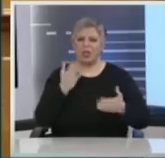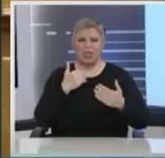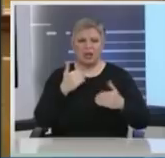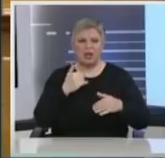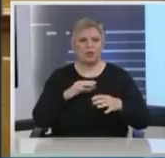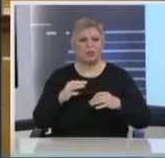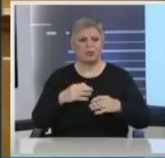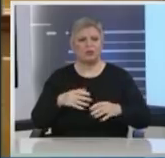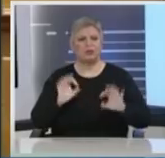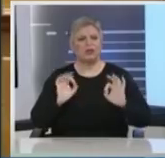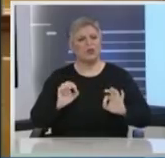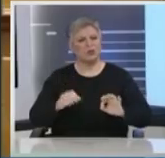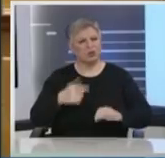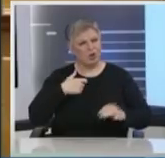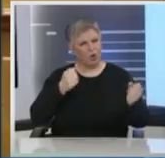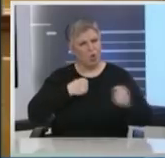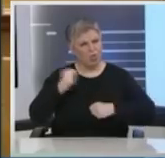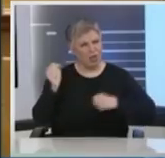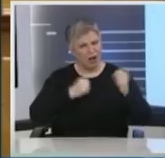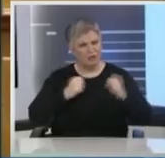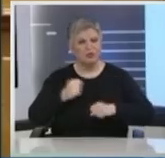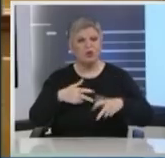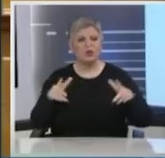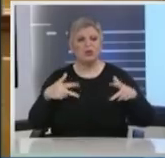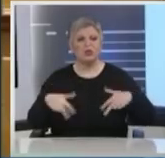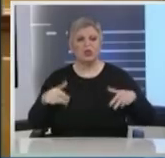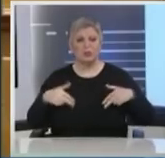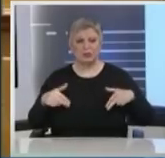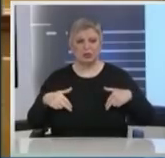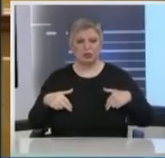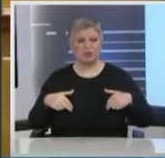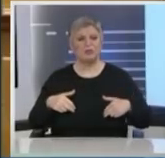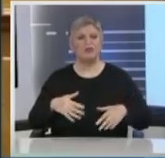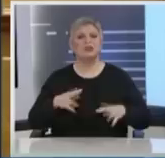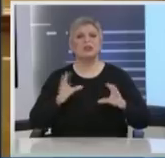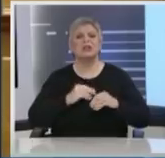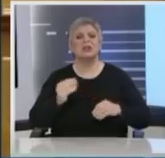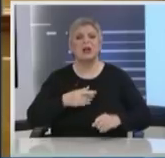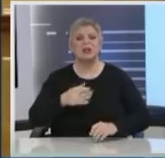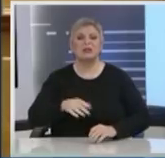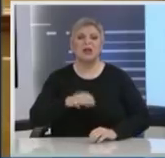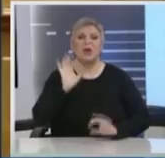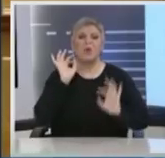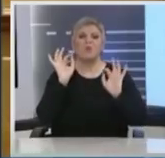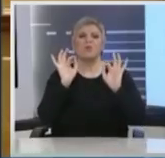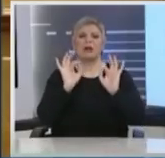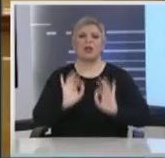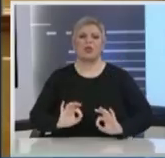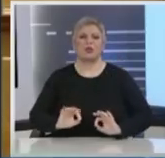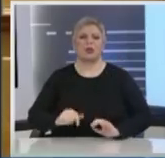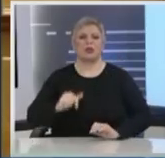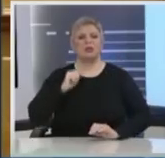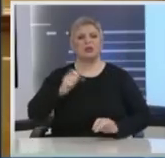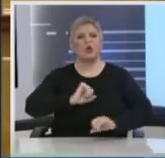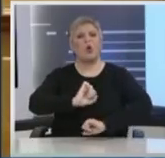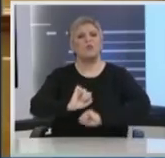Βεβαίως και διαφωνώ με την κυβέρνηση και τους χειρισμούς. Το έχω πει δημόσιο θέμα του ονόματος της Μακεδονίας. Και θα κάνω τα πάντα για να σταματήσω,